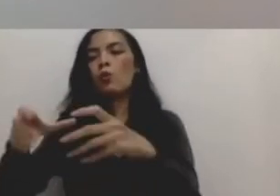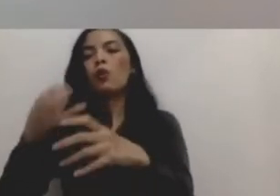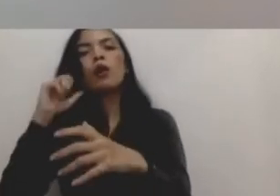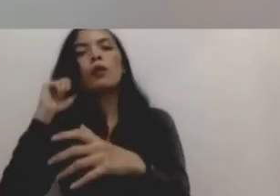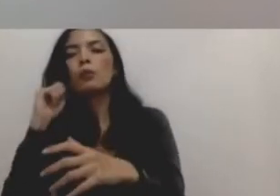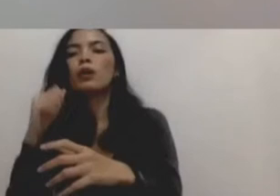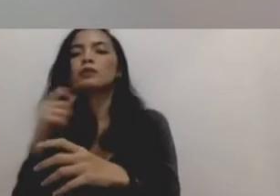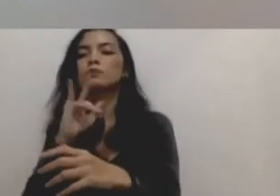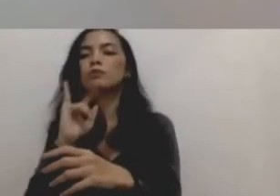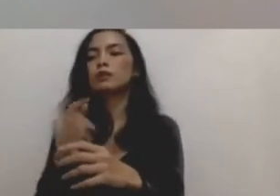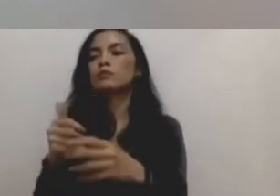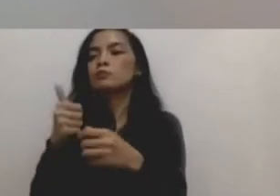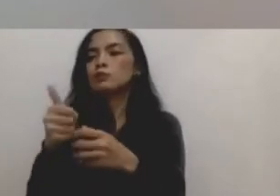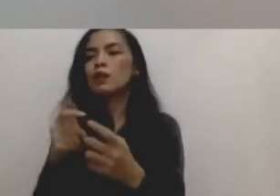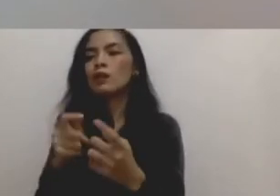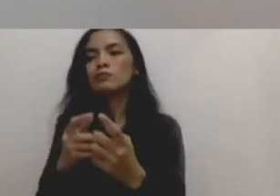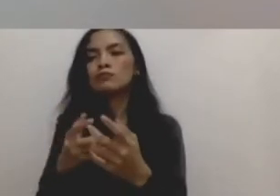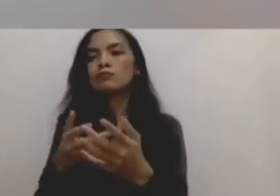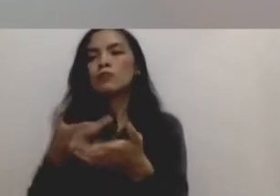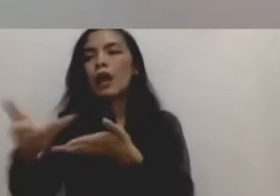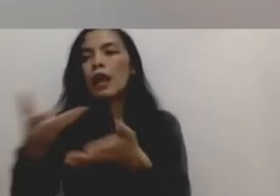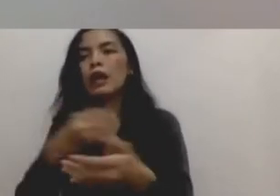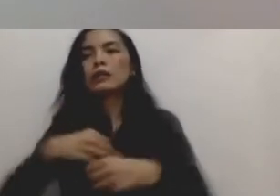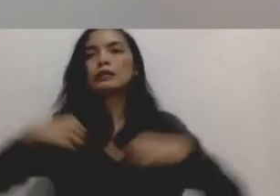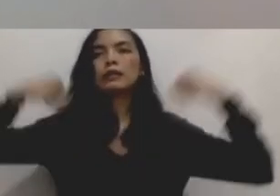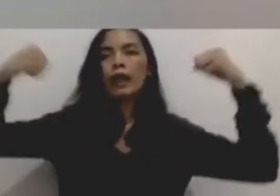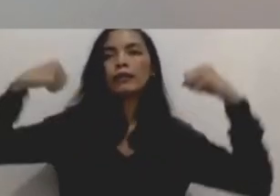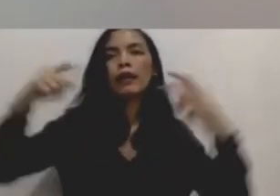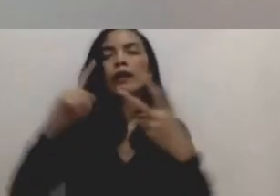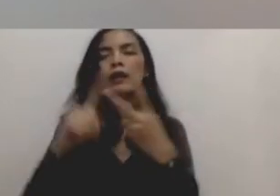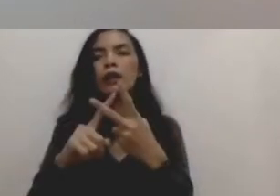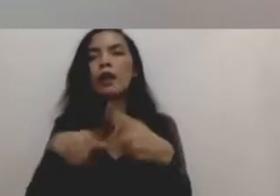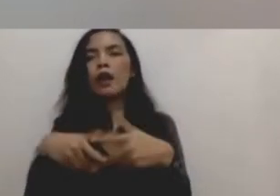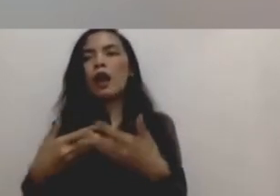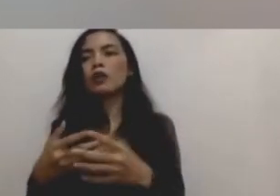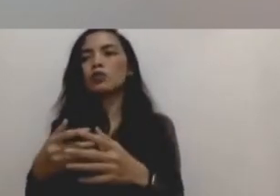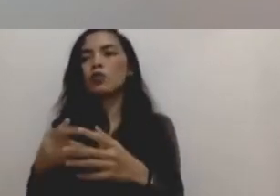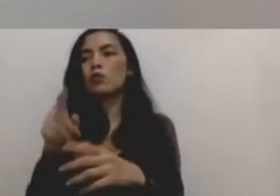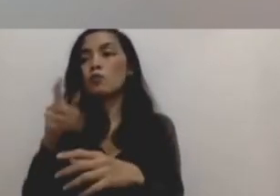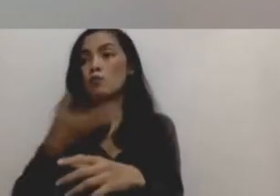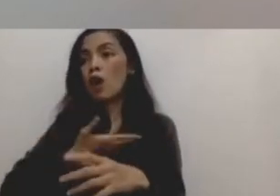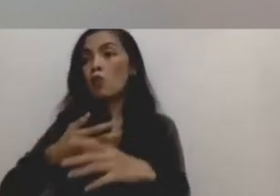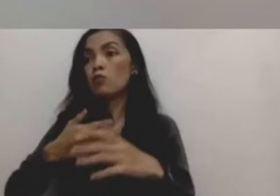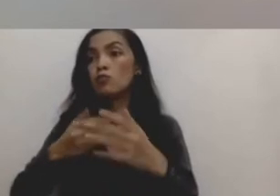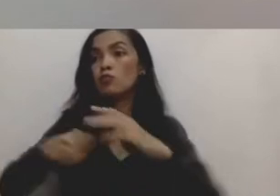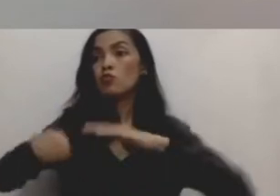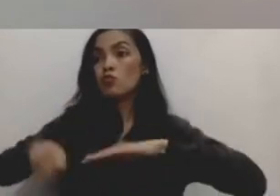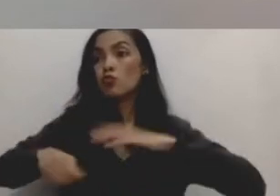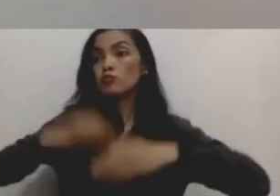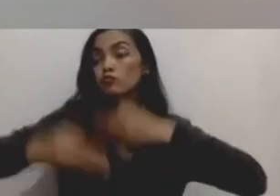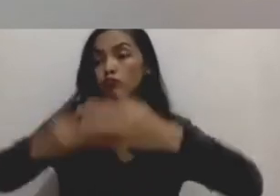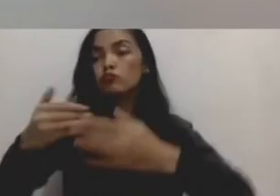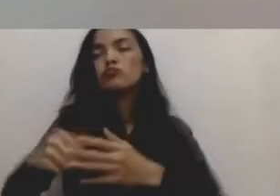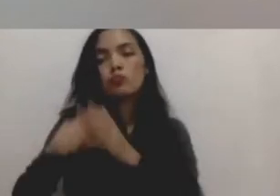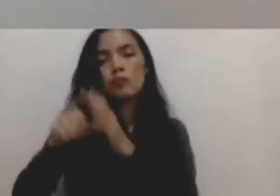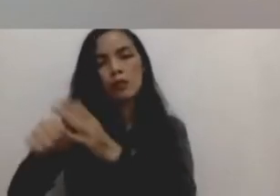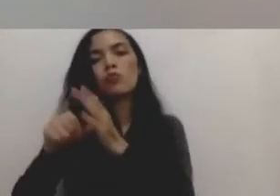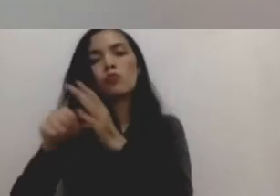dan bantuan hukum yang dibutuhkan. Kami memperluas kesadaran